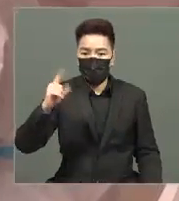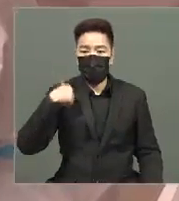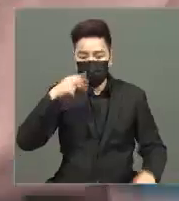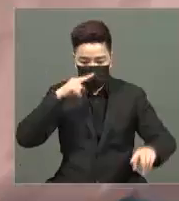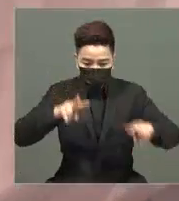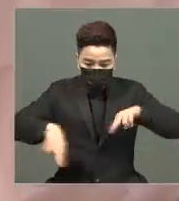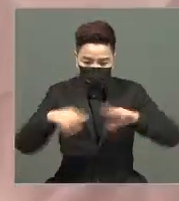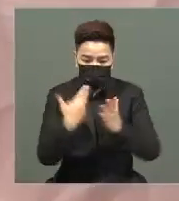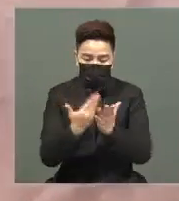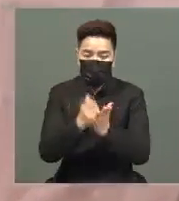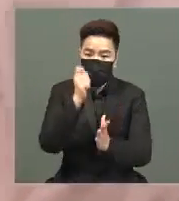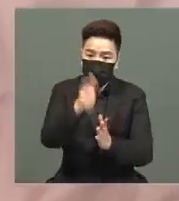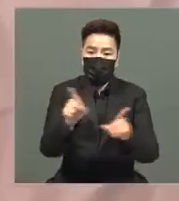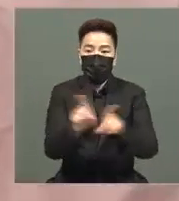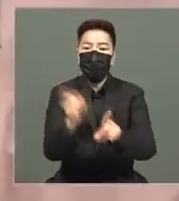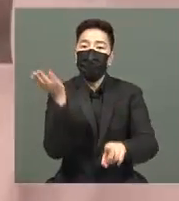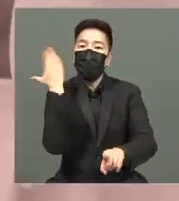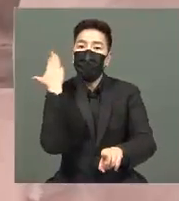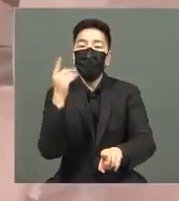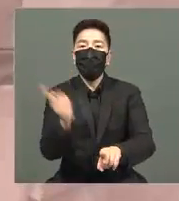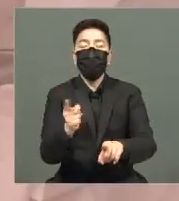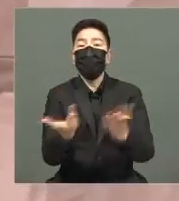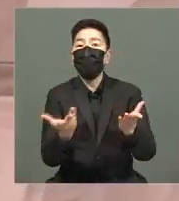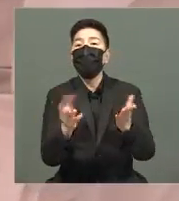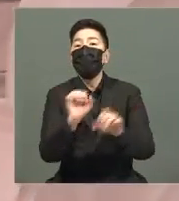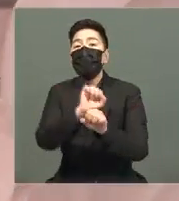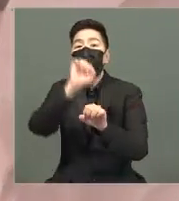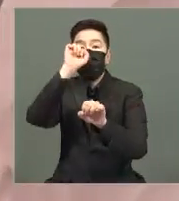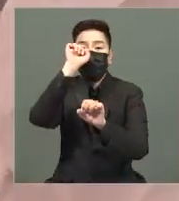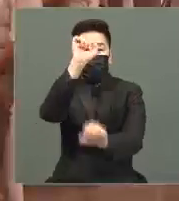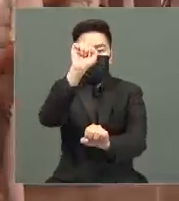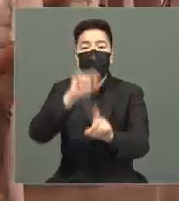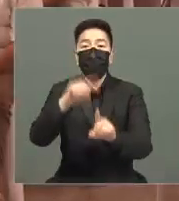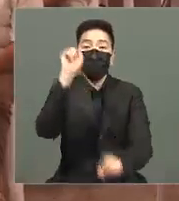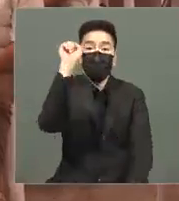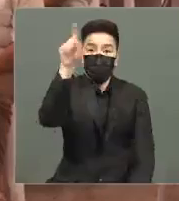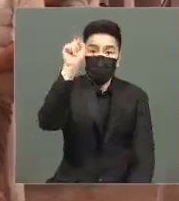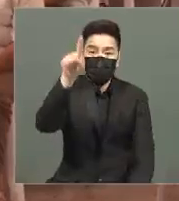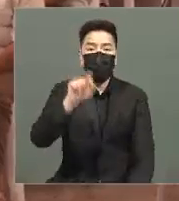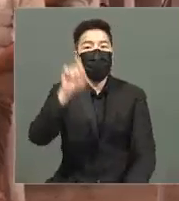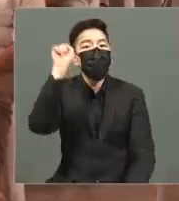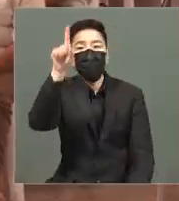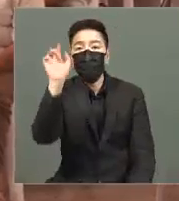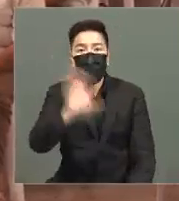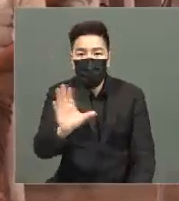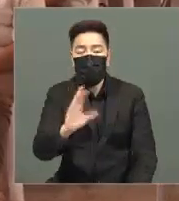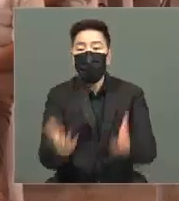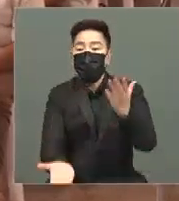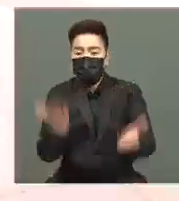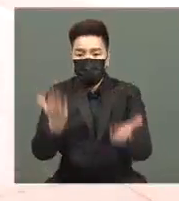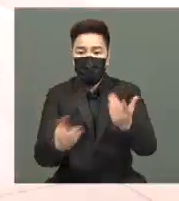ยังดูแลค่าใช้จ่ายเหมือนเดิมเพราะฉะนั้นไม่ว่าจะประกาศว่าเป็นฉุกเฉินหรือไม่ถูกเฉิน